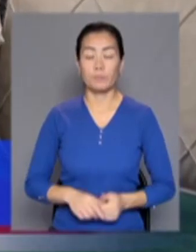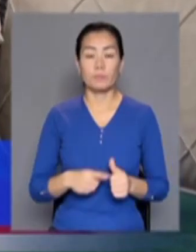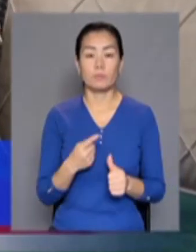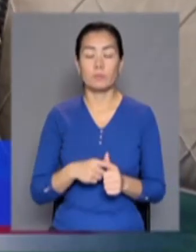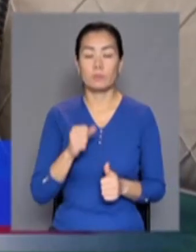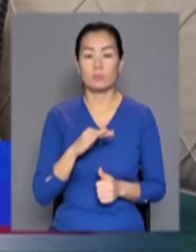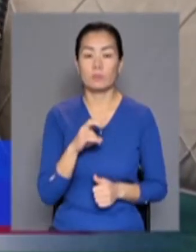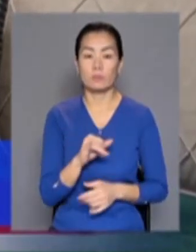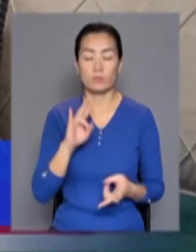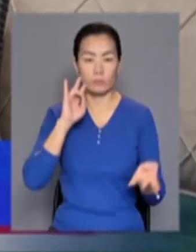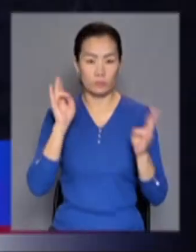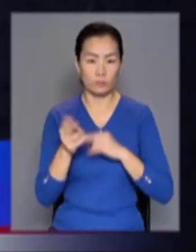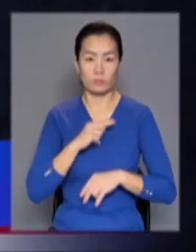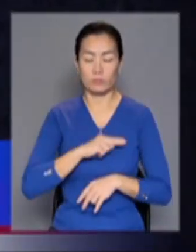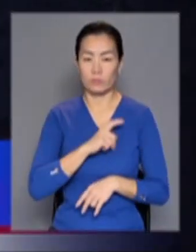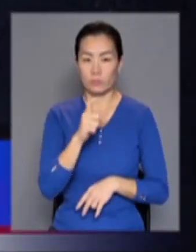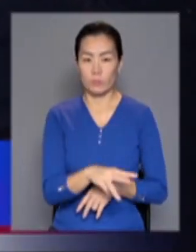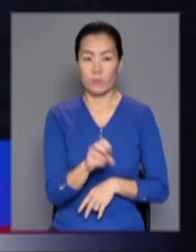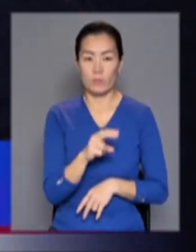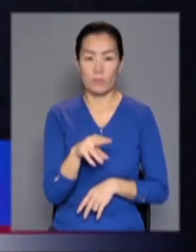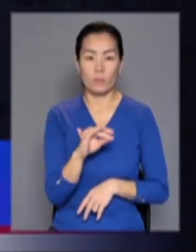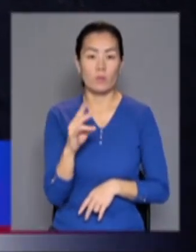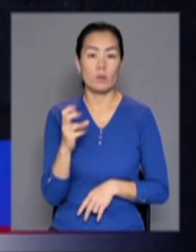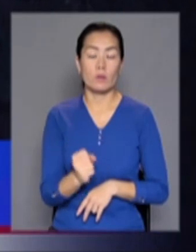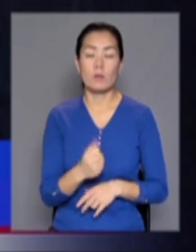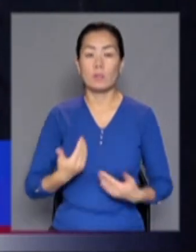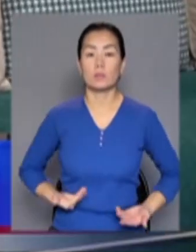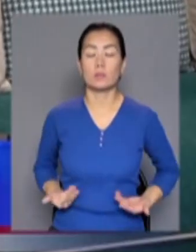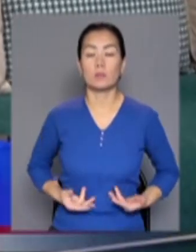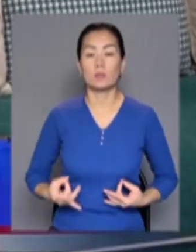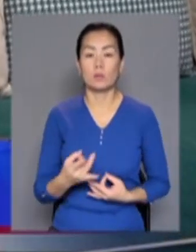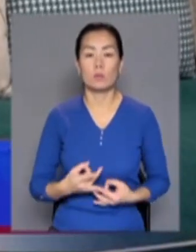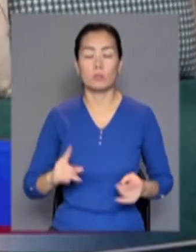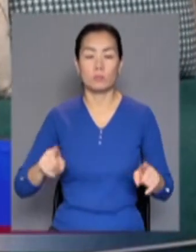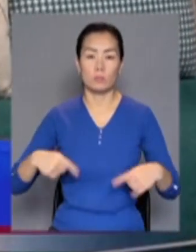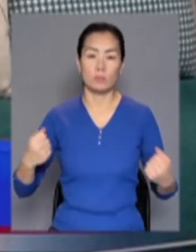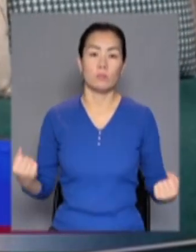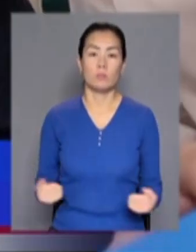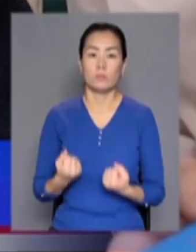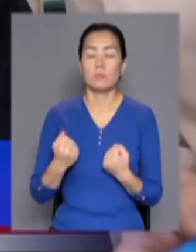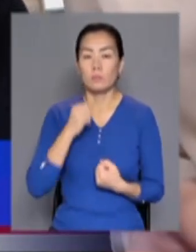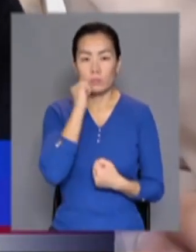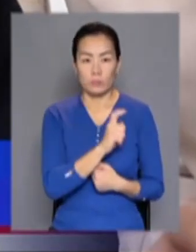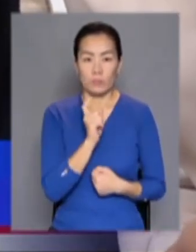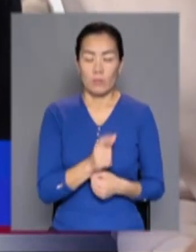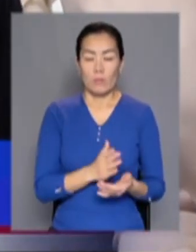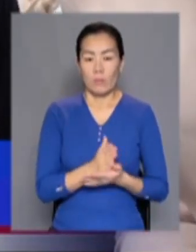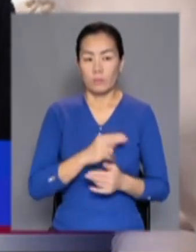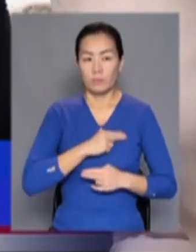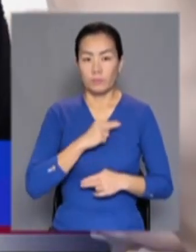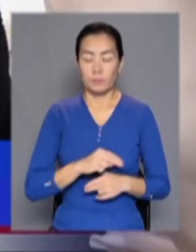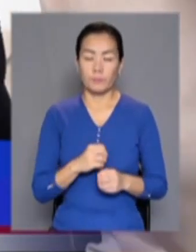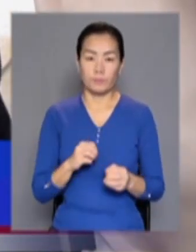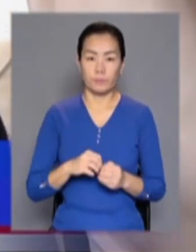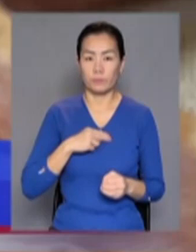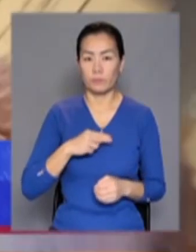Есімі Атырау атырабына танымал еңбек ардагері Мәдина Ғабдусәлімқызы өмірін өңір мен елдің дамуына арнаған ардагер. Көпке дейін еңбектен